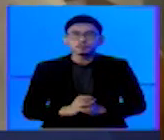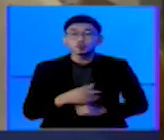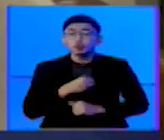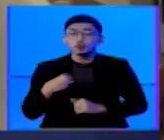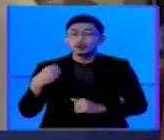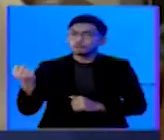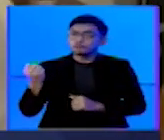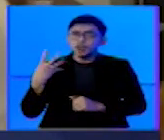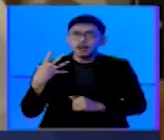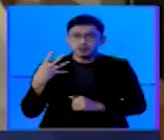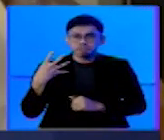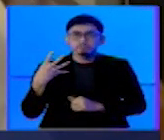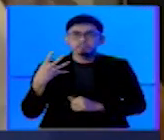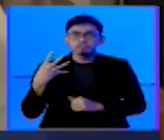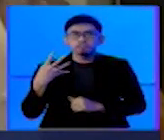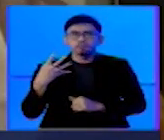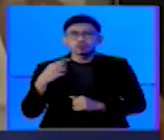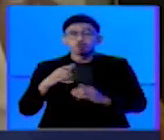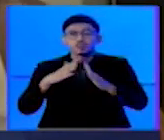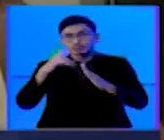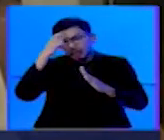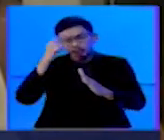ke sana lagi, itu khusus